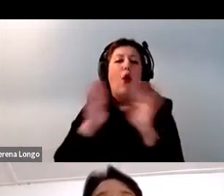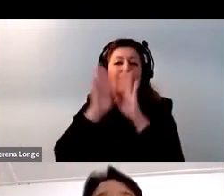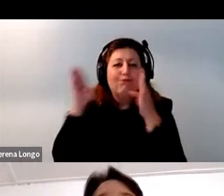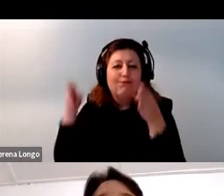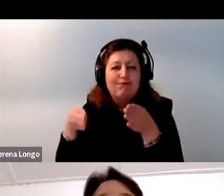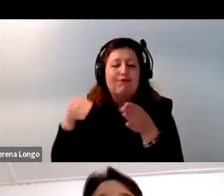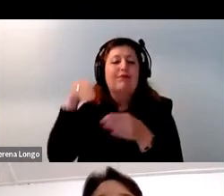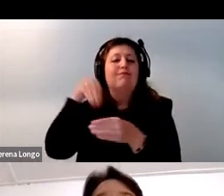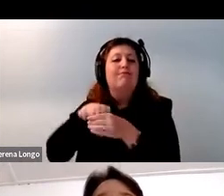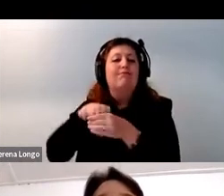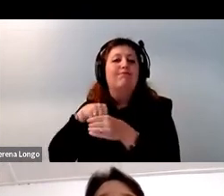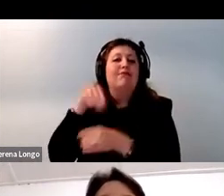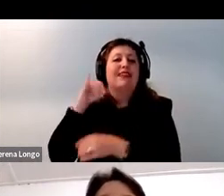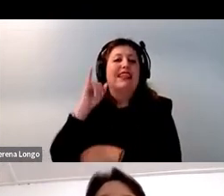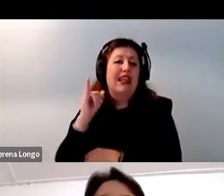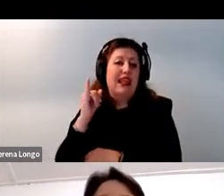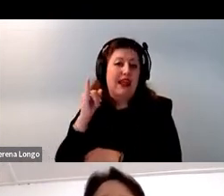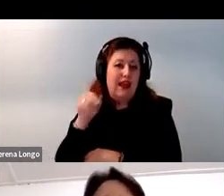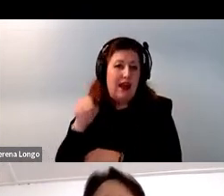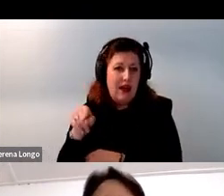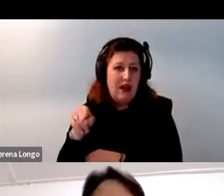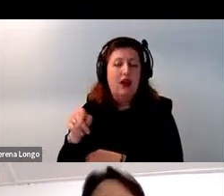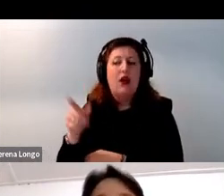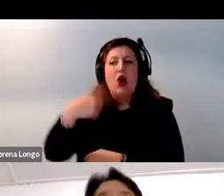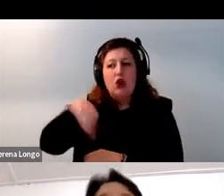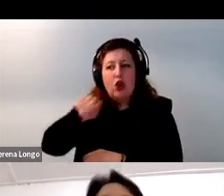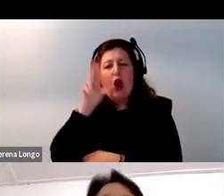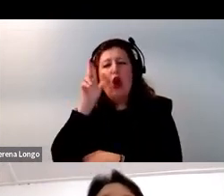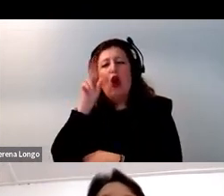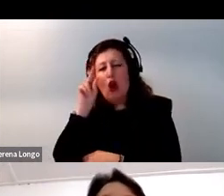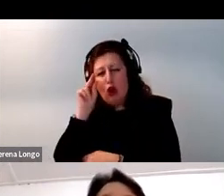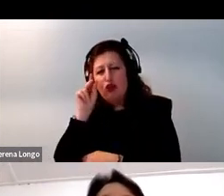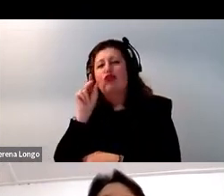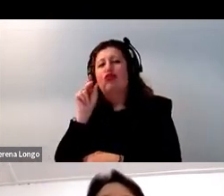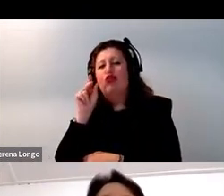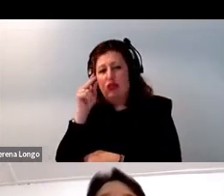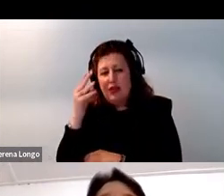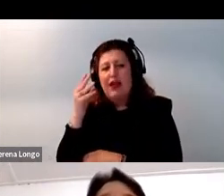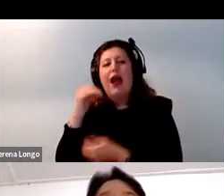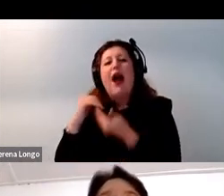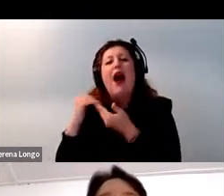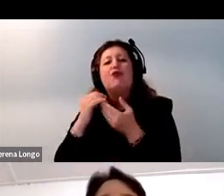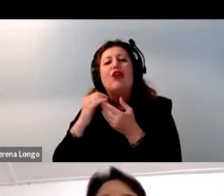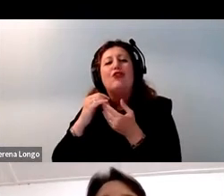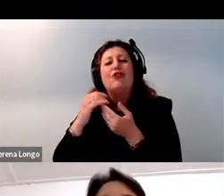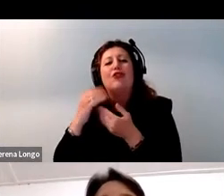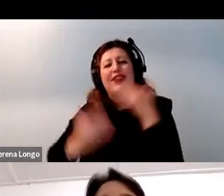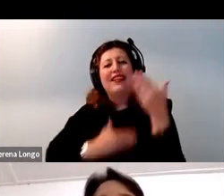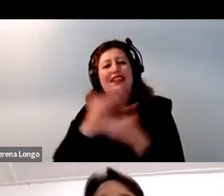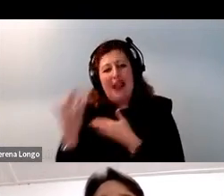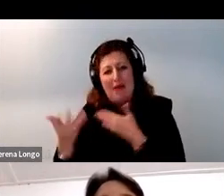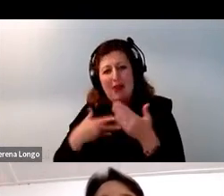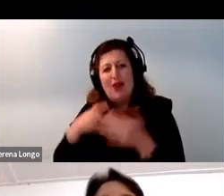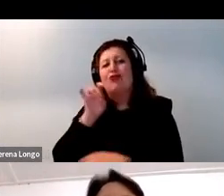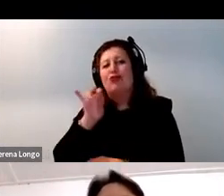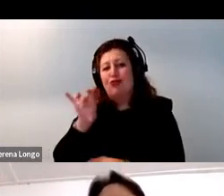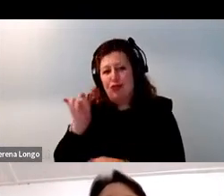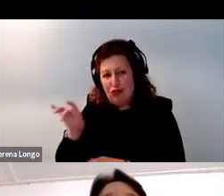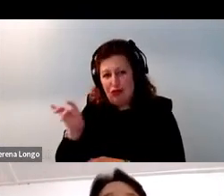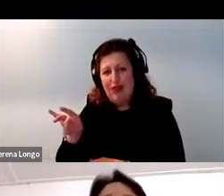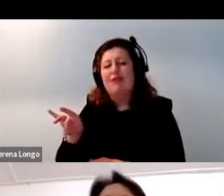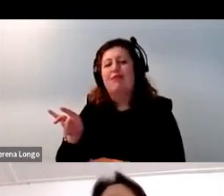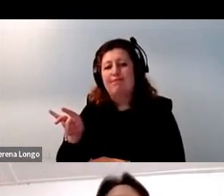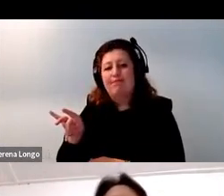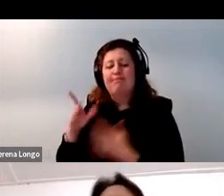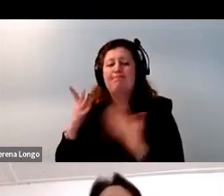Iringa, siamo venuti a conoscenza di associazioni di persone con disabilità locali. Solo che in questo